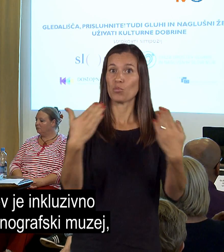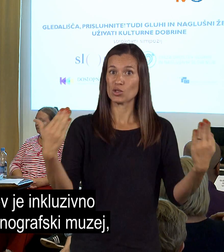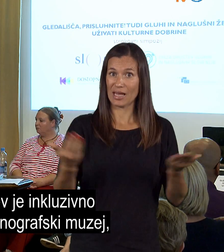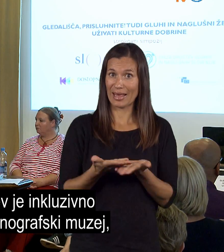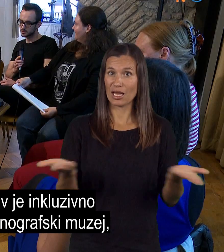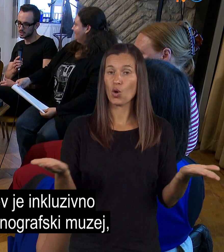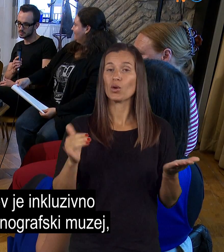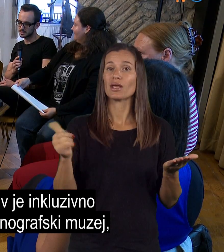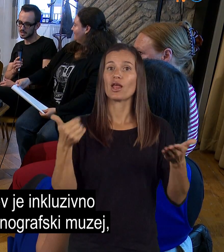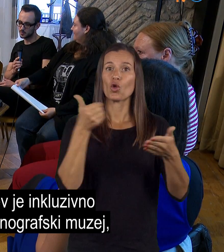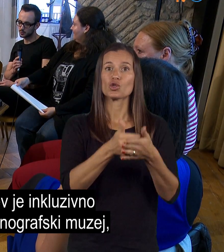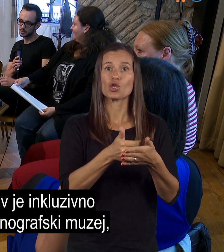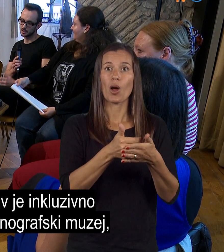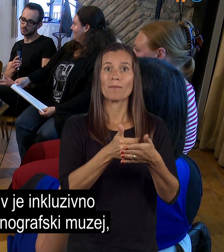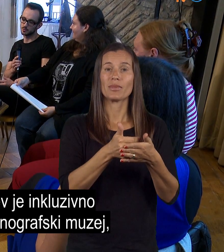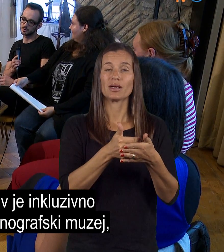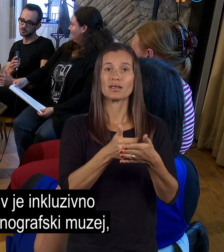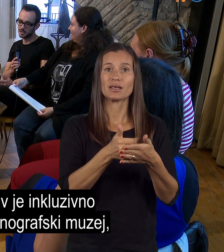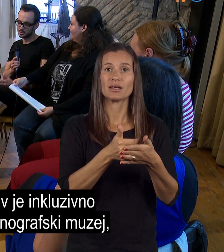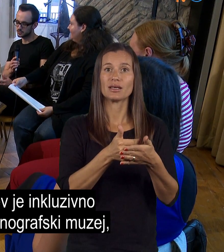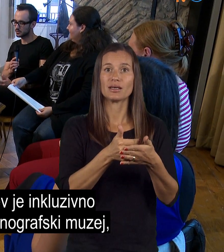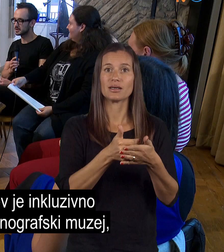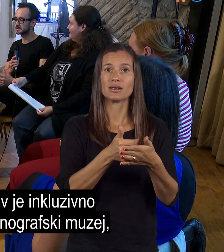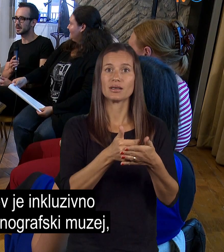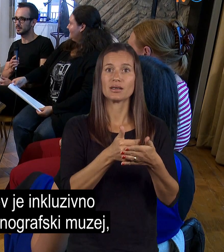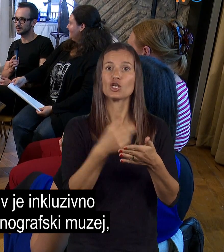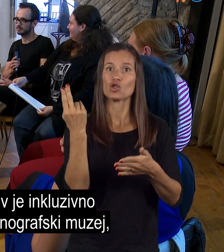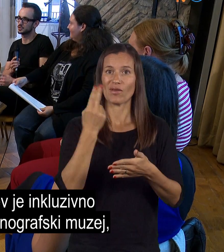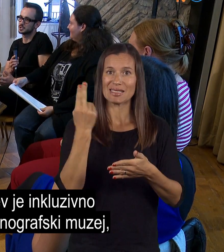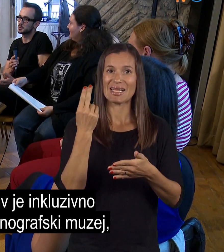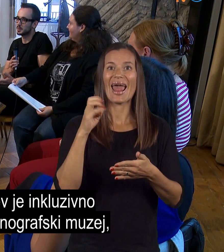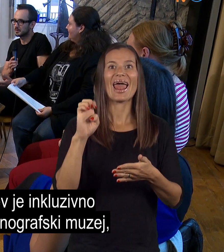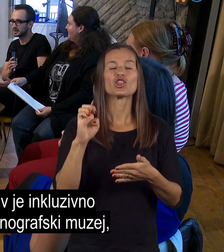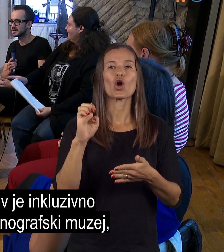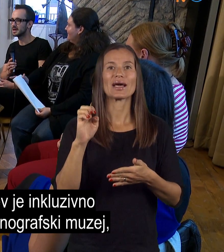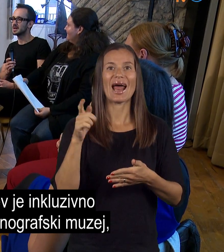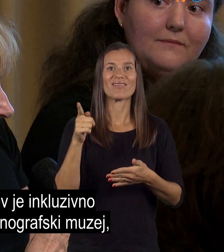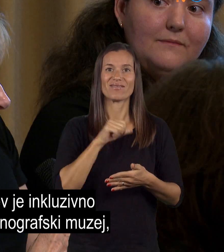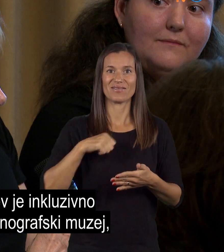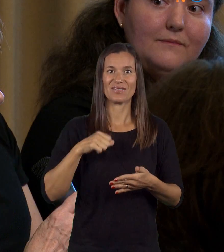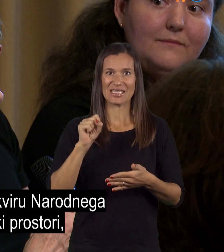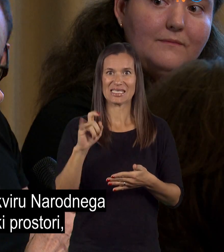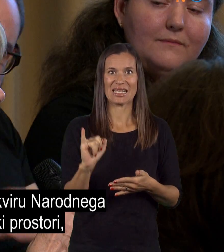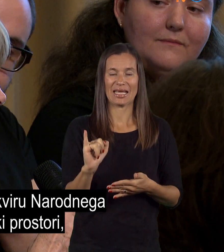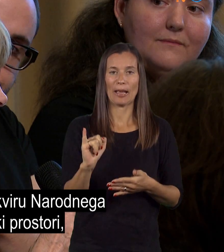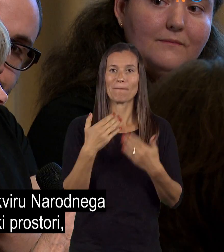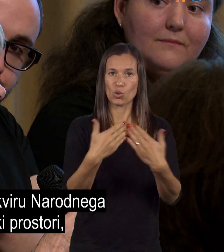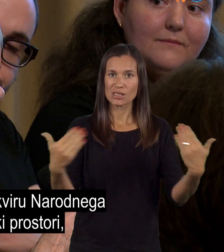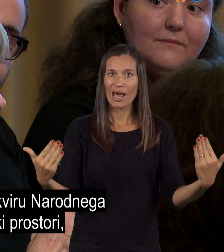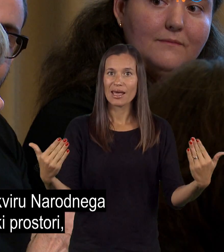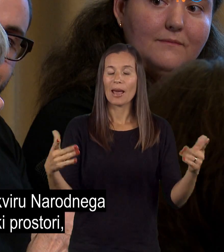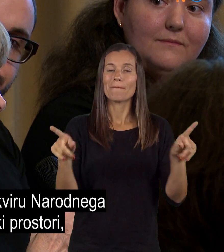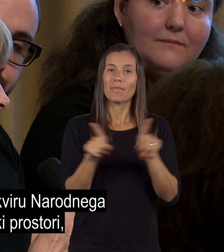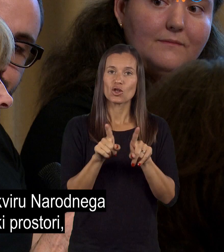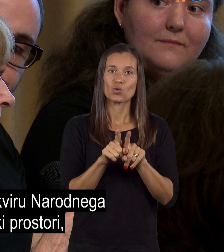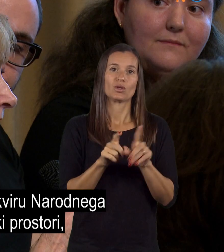je dostopen, inkluzivno dostopen Slovenski etnografski muzej, poleg tega pa